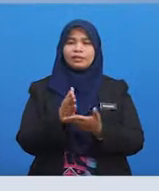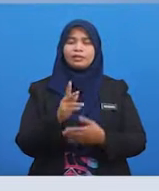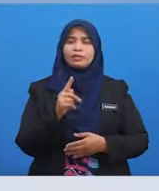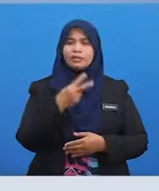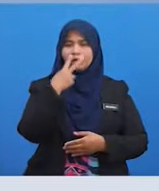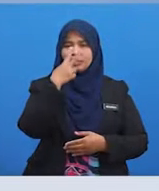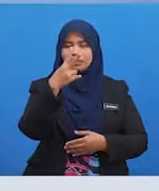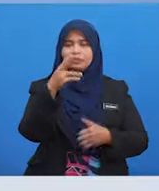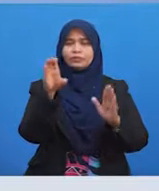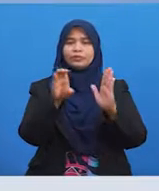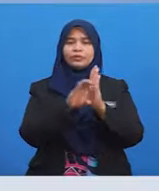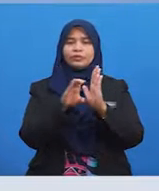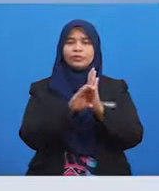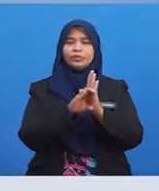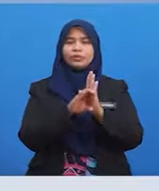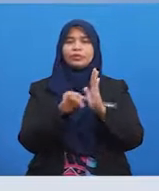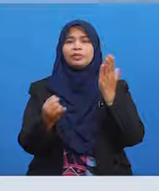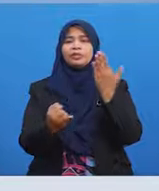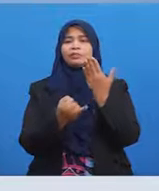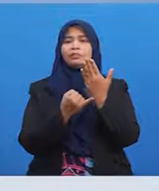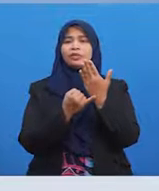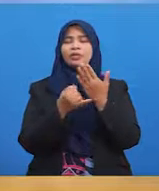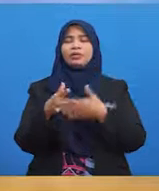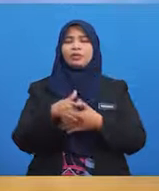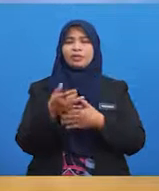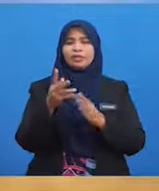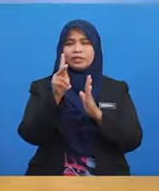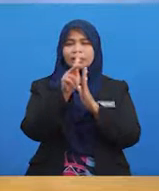pula contoh imbuhan awalan ke.